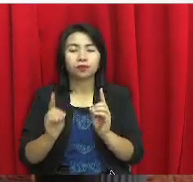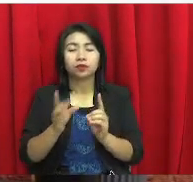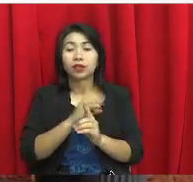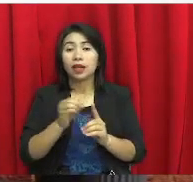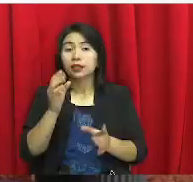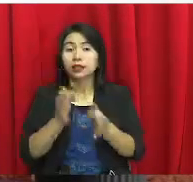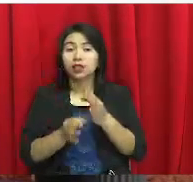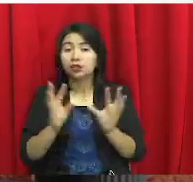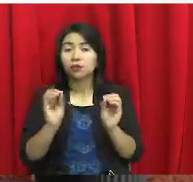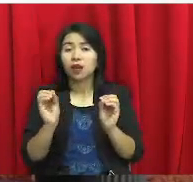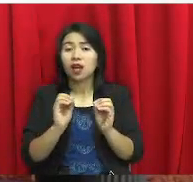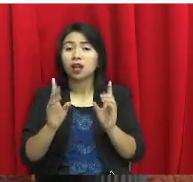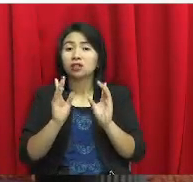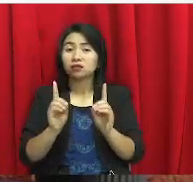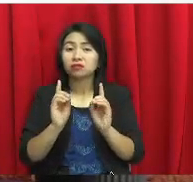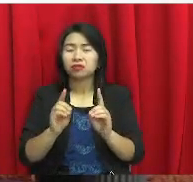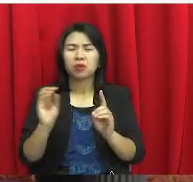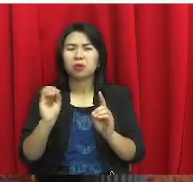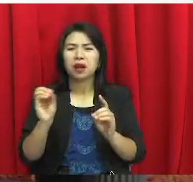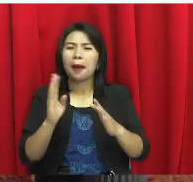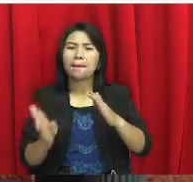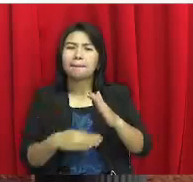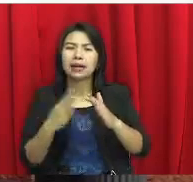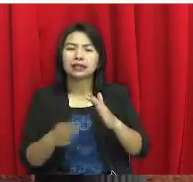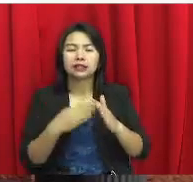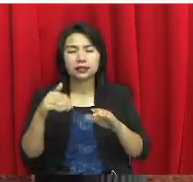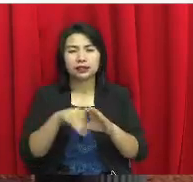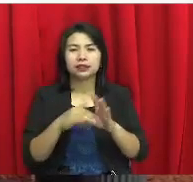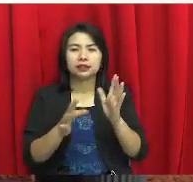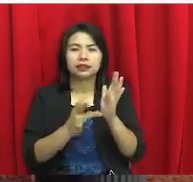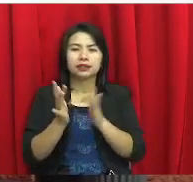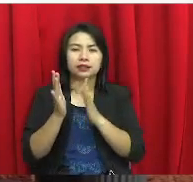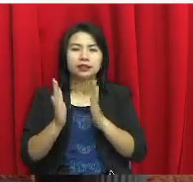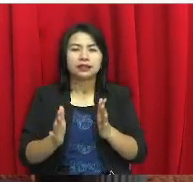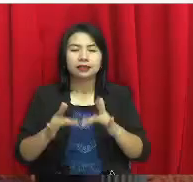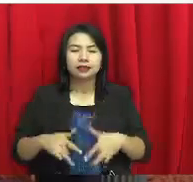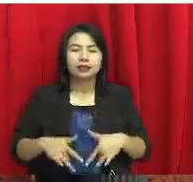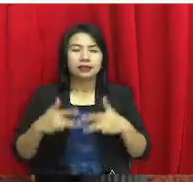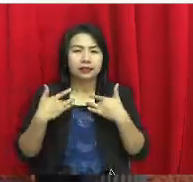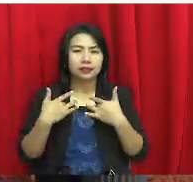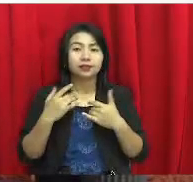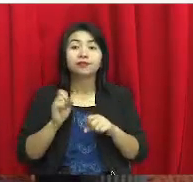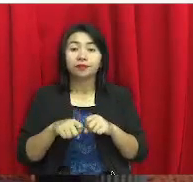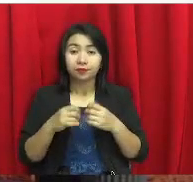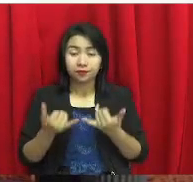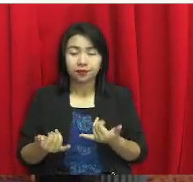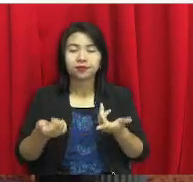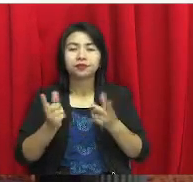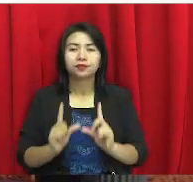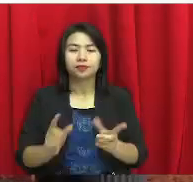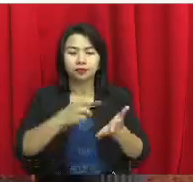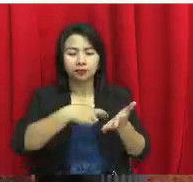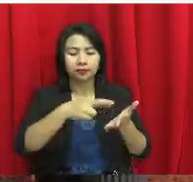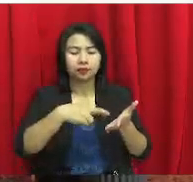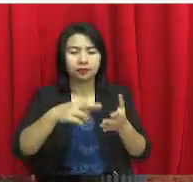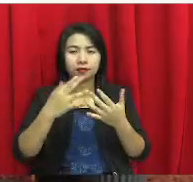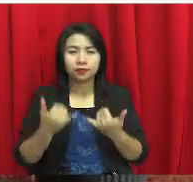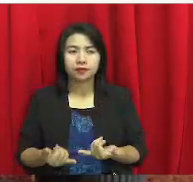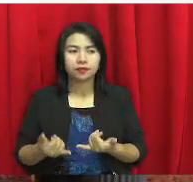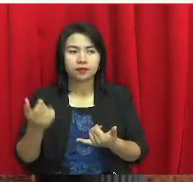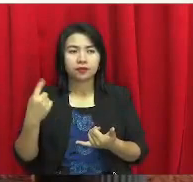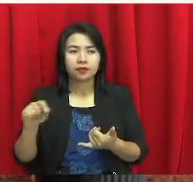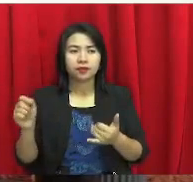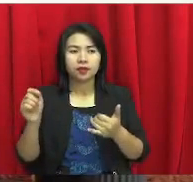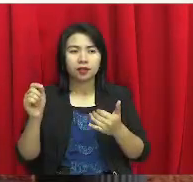sa pamumuhay ng isang Kristiyano. Kaya napakahalaga po nito. Inuulit ko po mga kapatid, tingnan niyo po, basahin na po natin yung ating pong